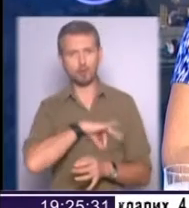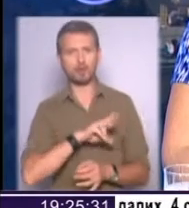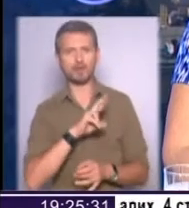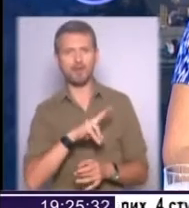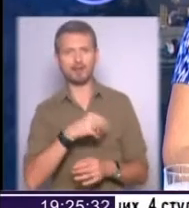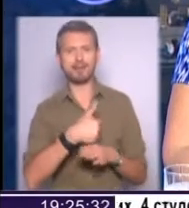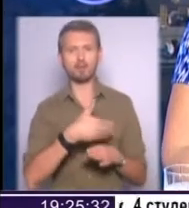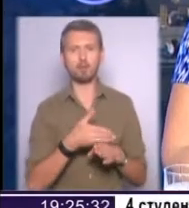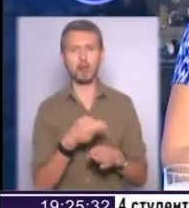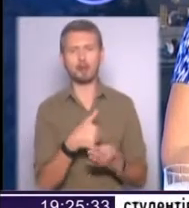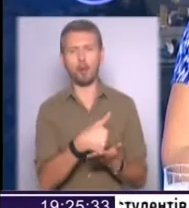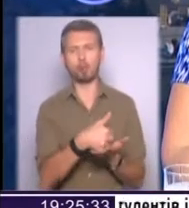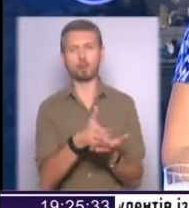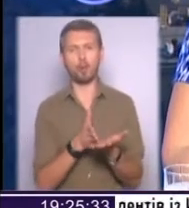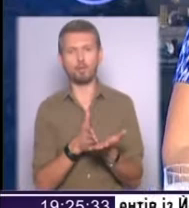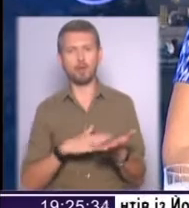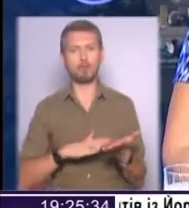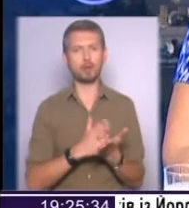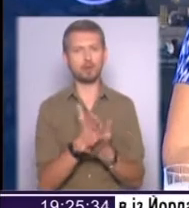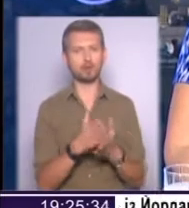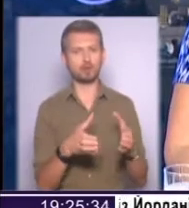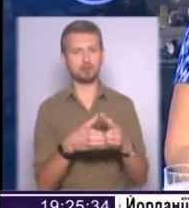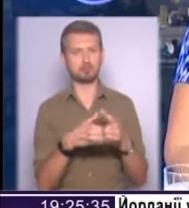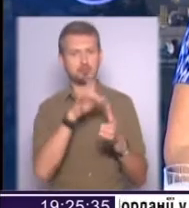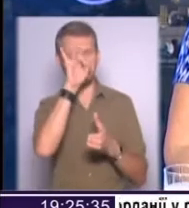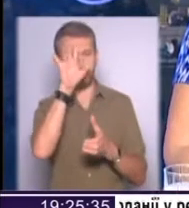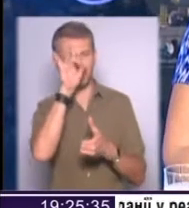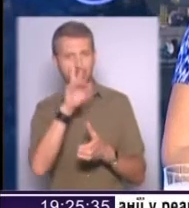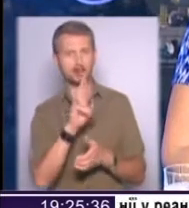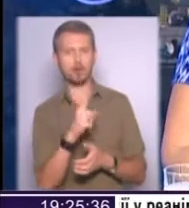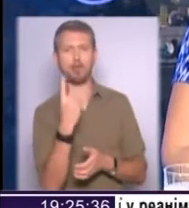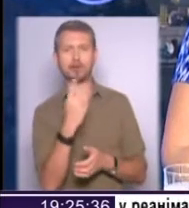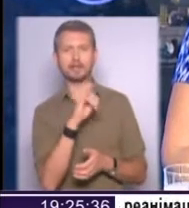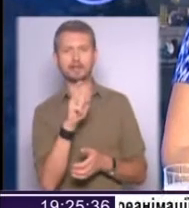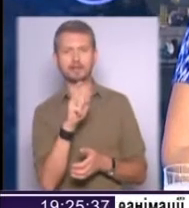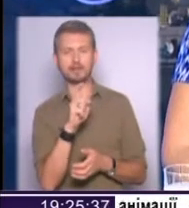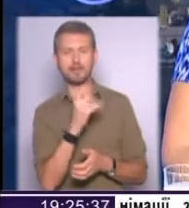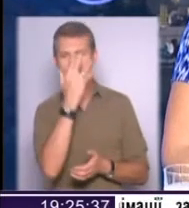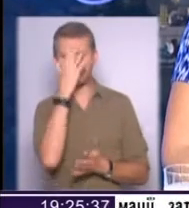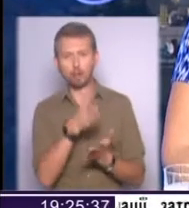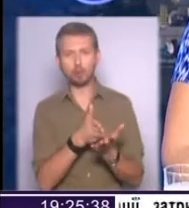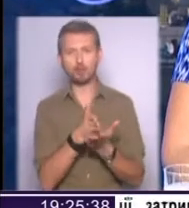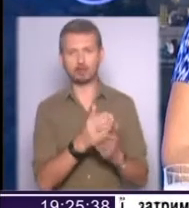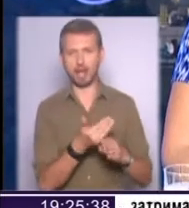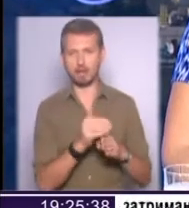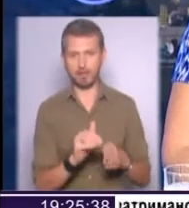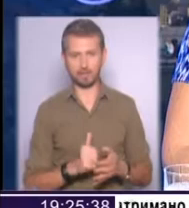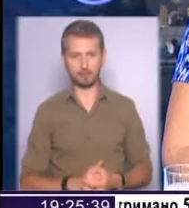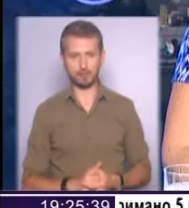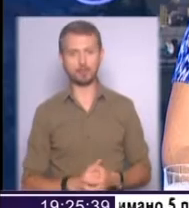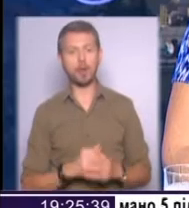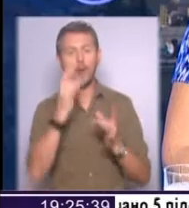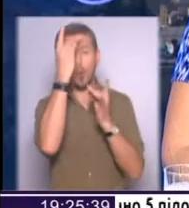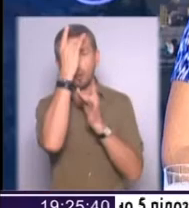для обслуговування політичних еліт, як один з ідеологічних елементів. Культура, на